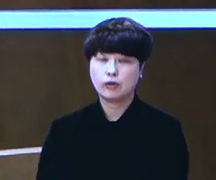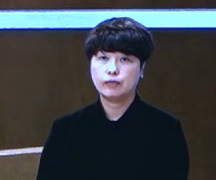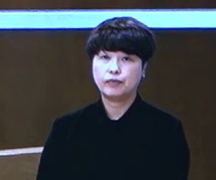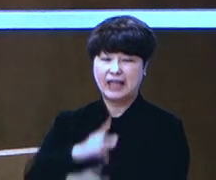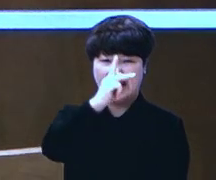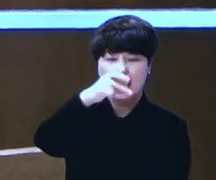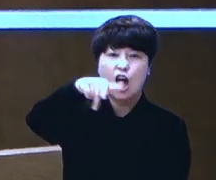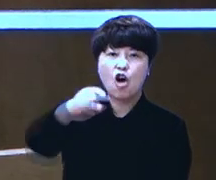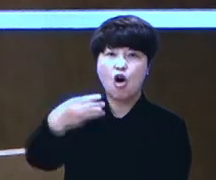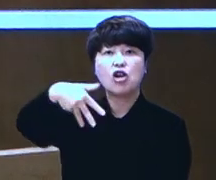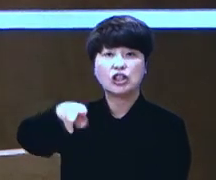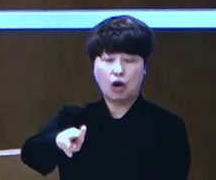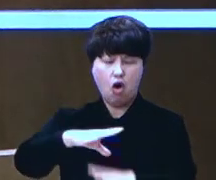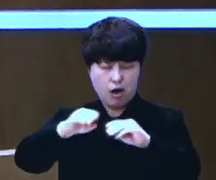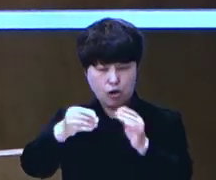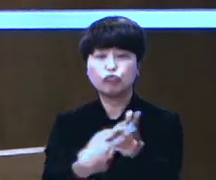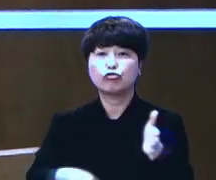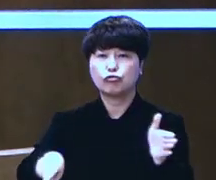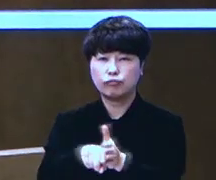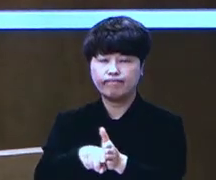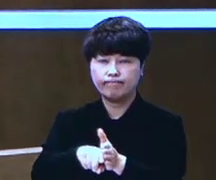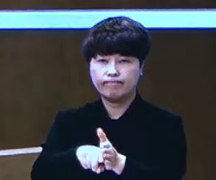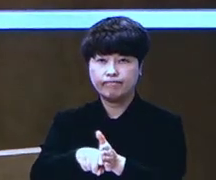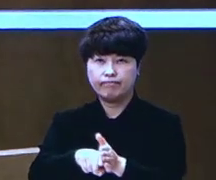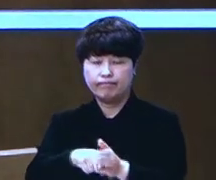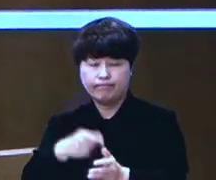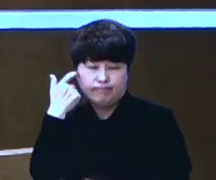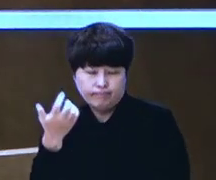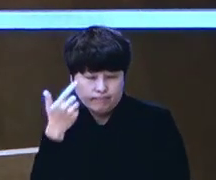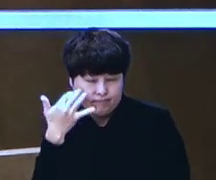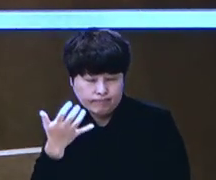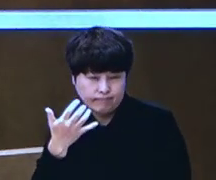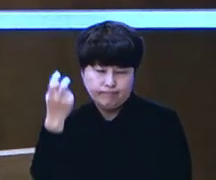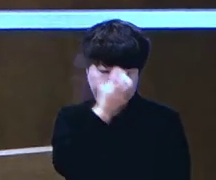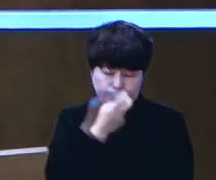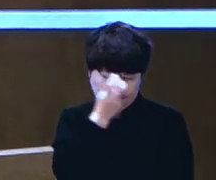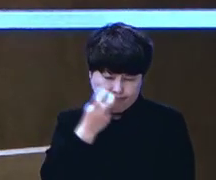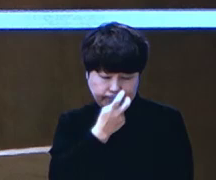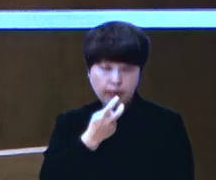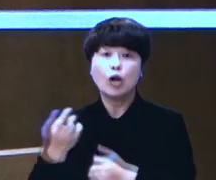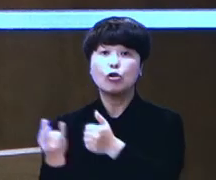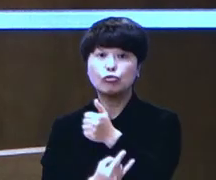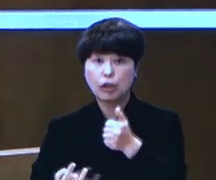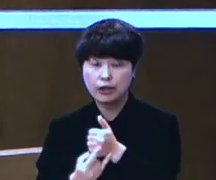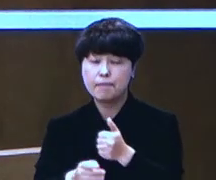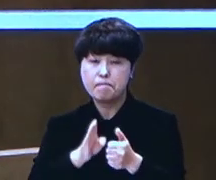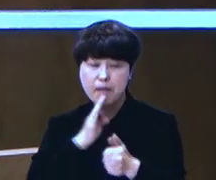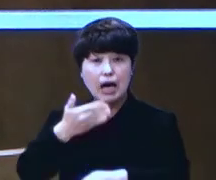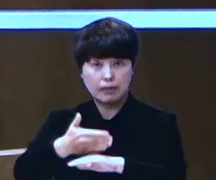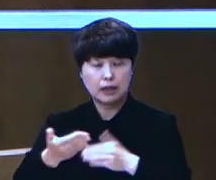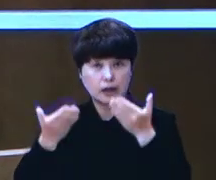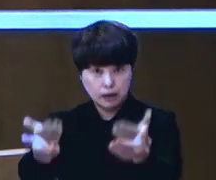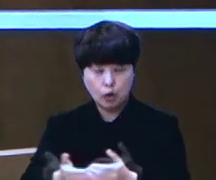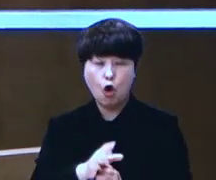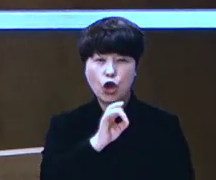K컬처밸리 사태를 해결하기 위해 심도 있는 질의와 심사를 진행해 주신 의원님들께 경의를 표하고 여야